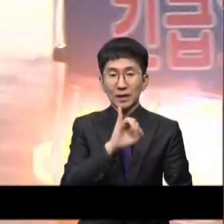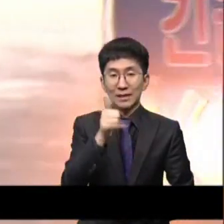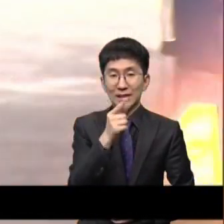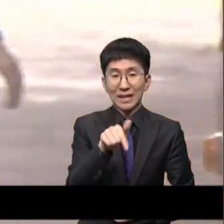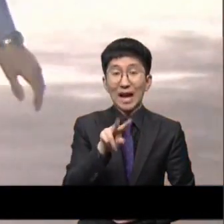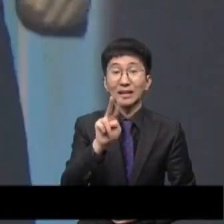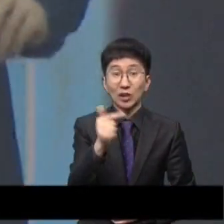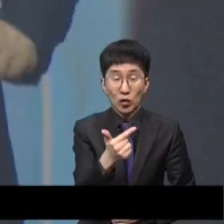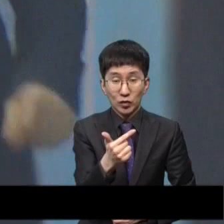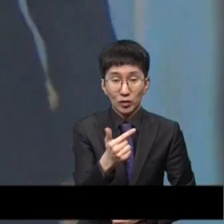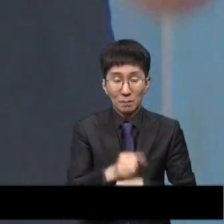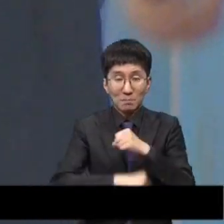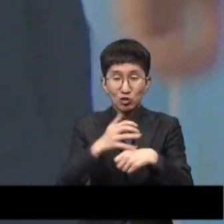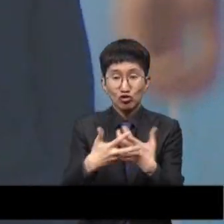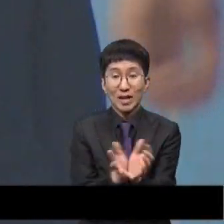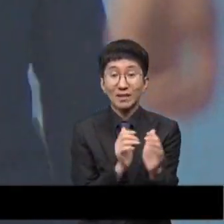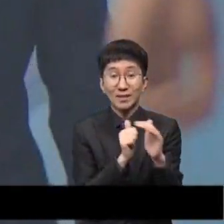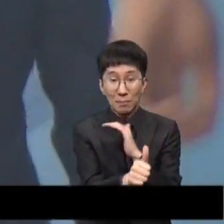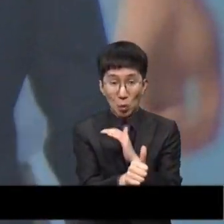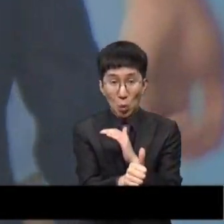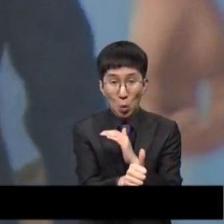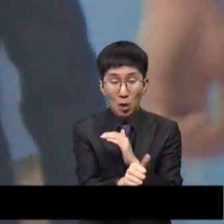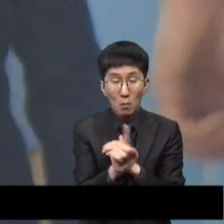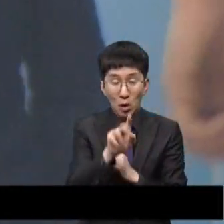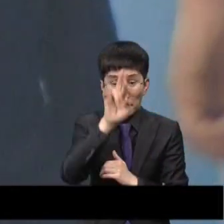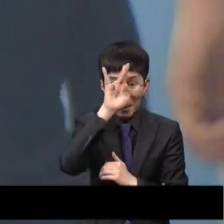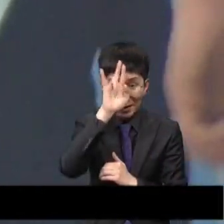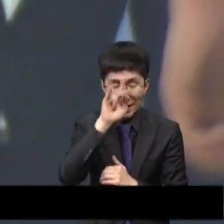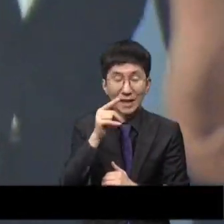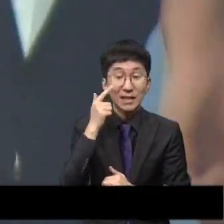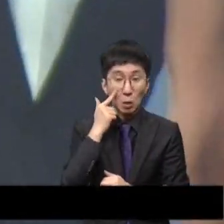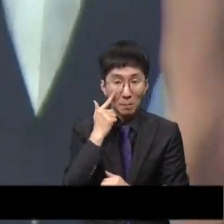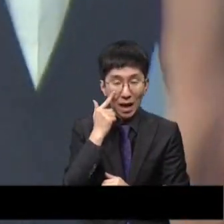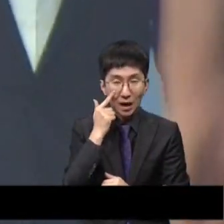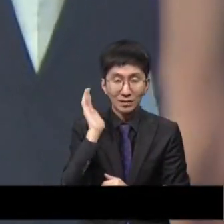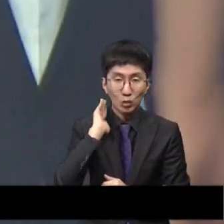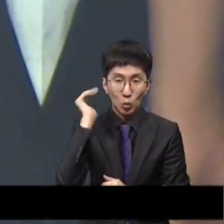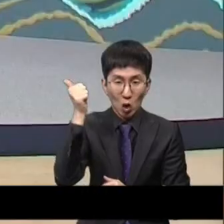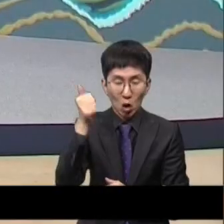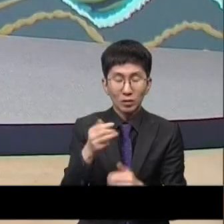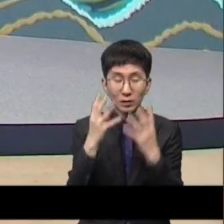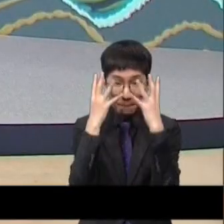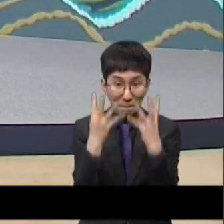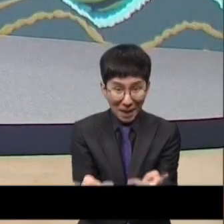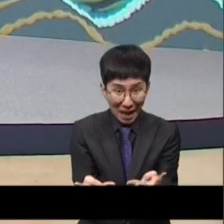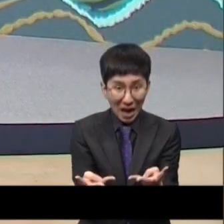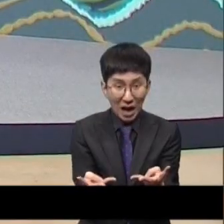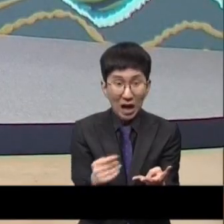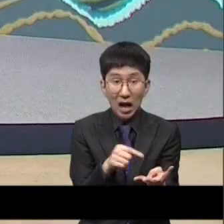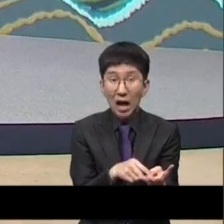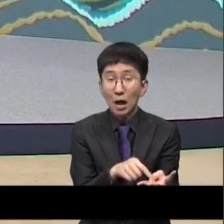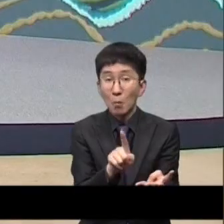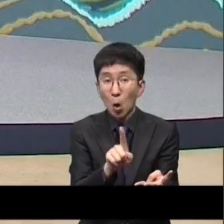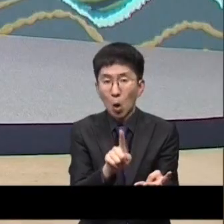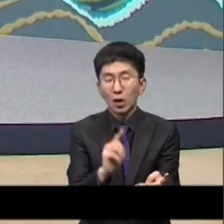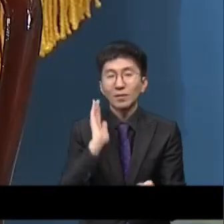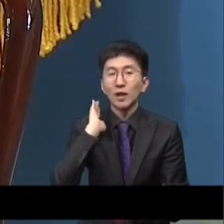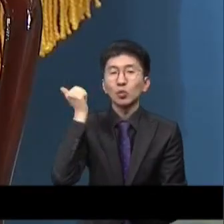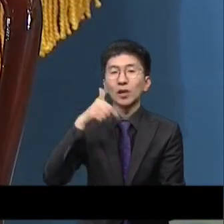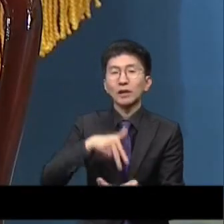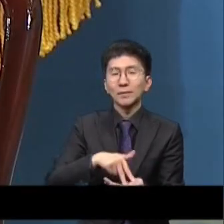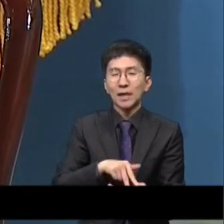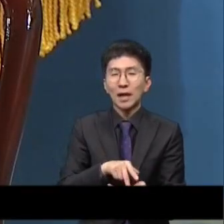민주당 대표가 새해 첫날 던졌던 박근혜, 이명박 두 전직 대통령 사면론에 사면권을 가진 대통령이